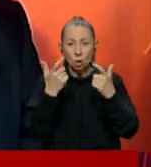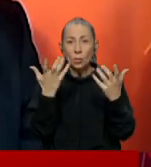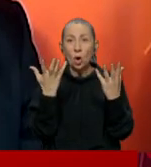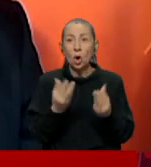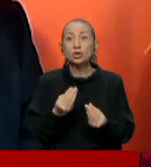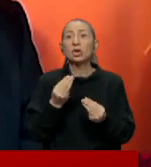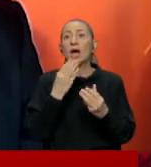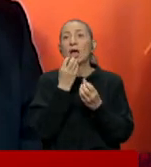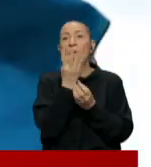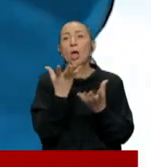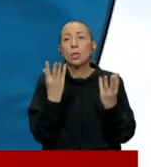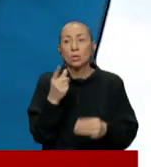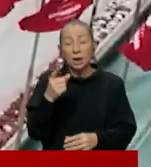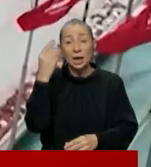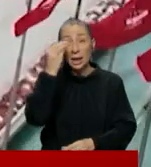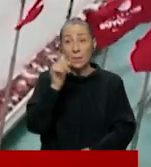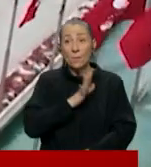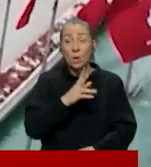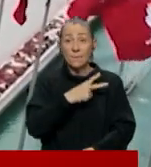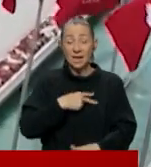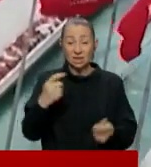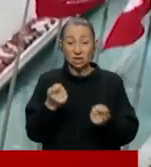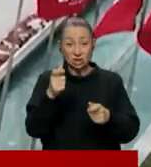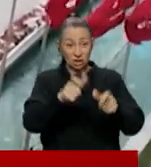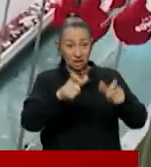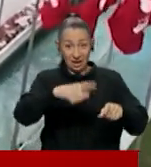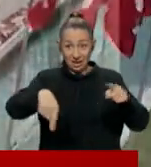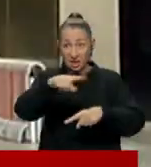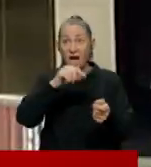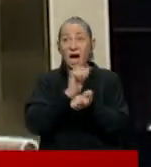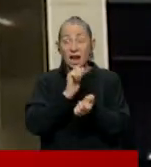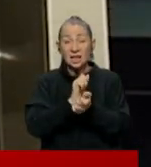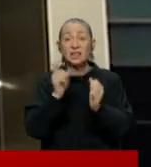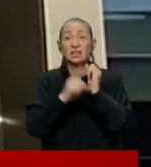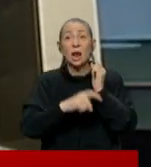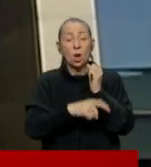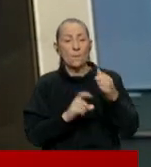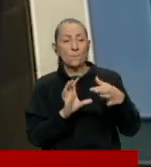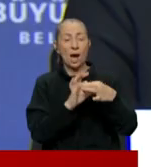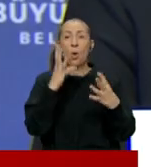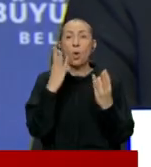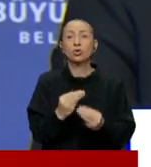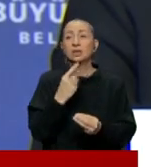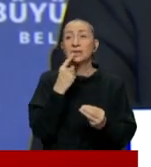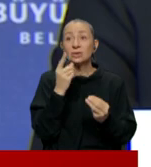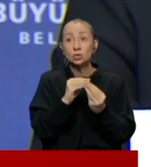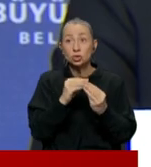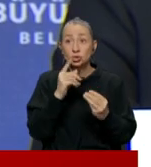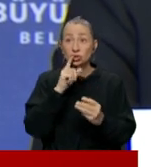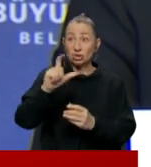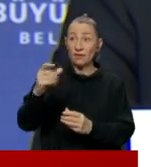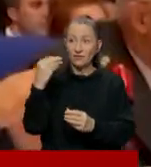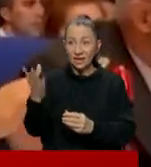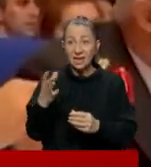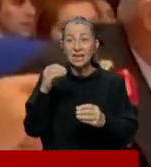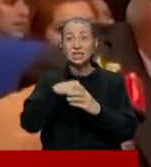altında olduklarını itiraf etmiş oldu. Ekrem İmamoğlu belediye çalışanlarının ailelerinin terörle iltisaklı olduğuna ilişkin suçlamaya yanıt